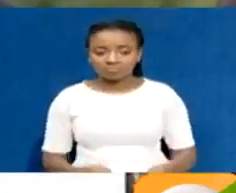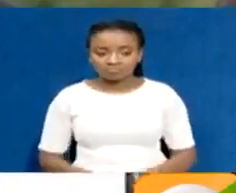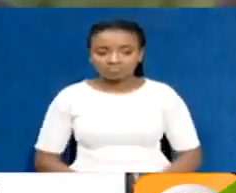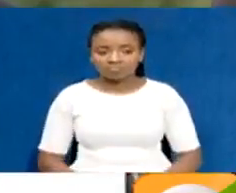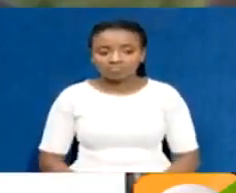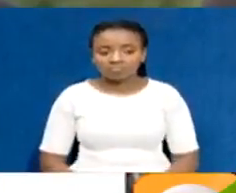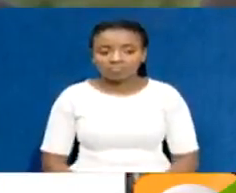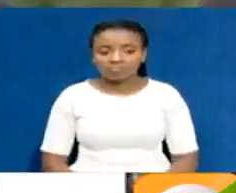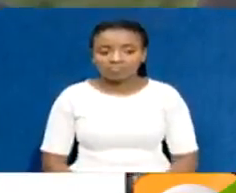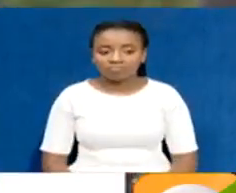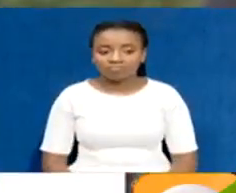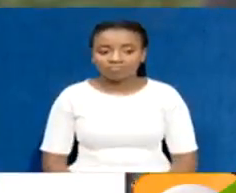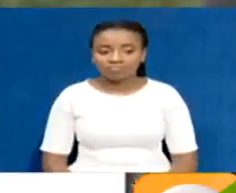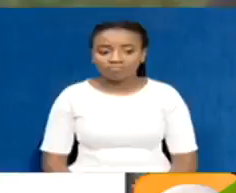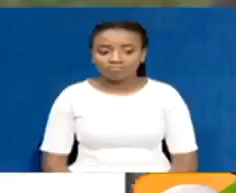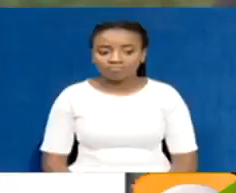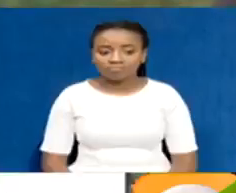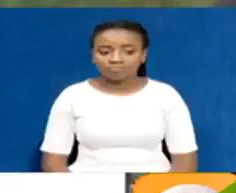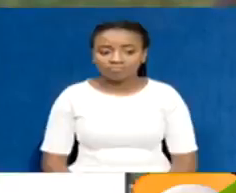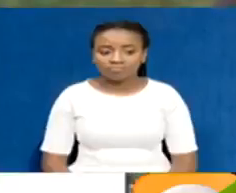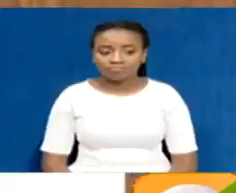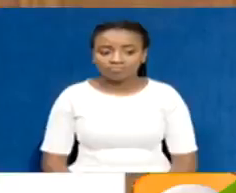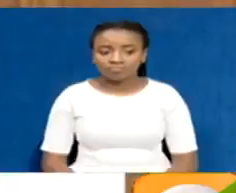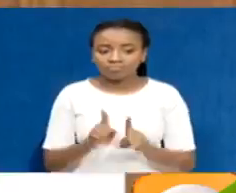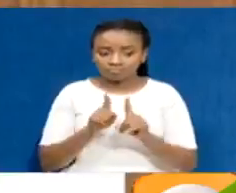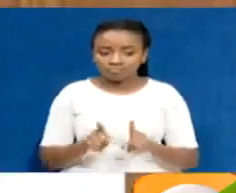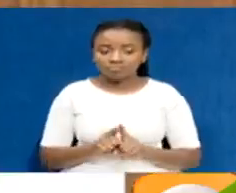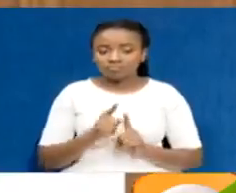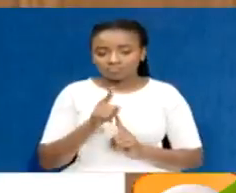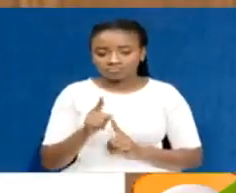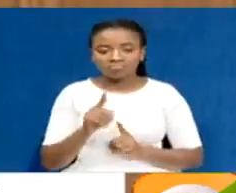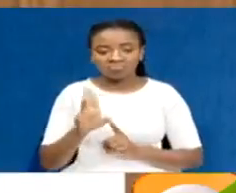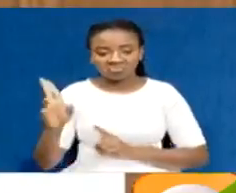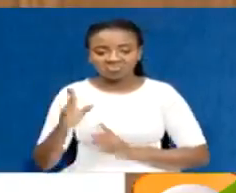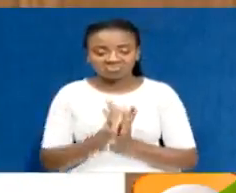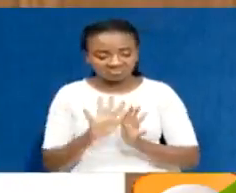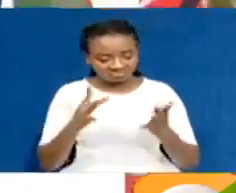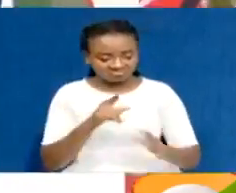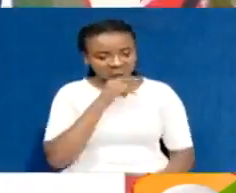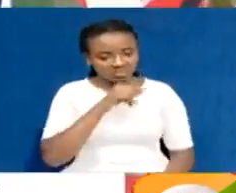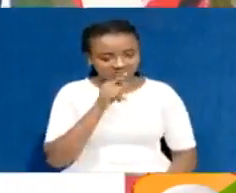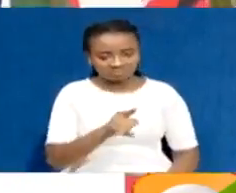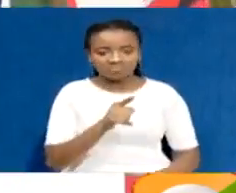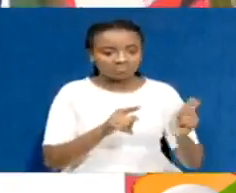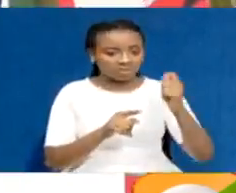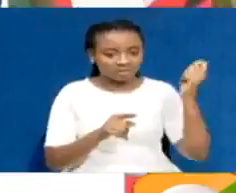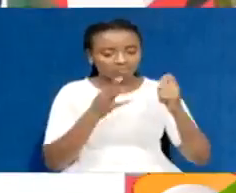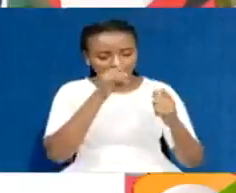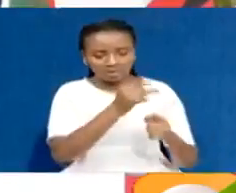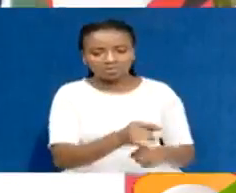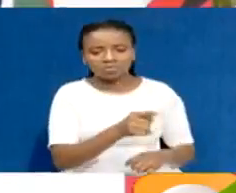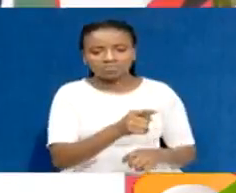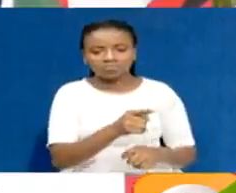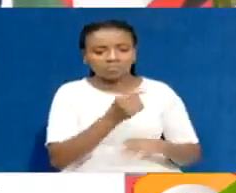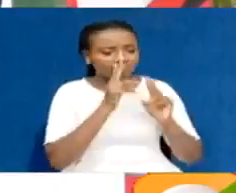bond of kinship upon my arrival here. Kenyatta akimpongeza Chakwera katika juhudi za kudumisha amani katika taifa la